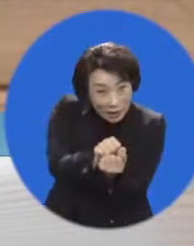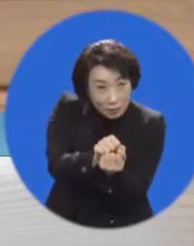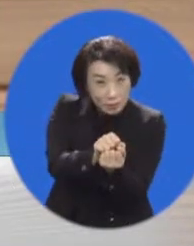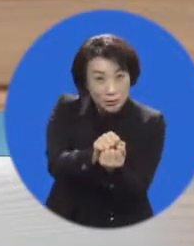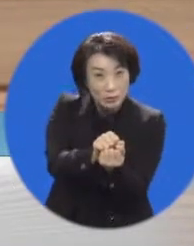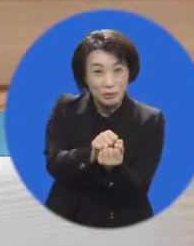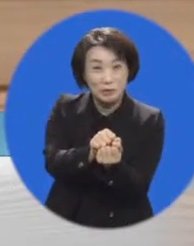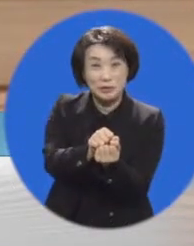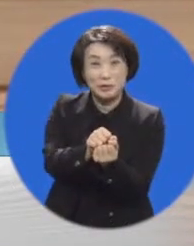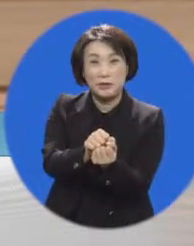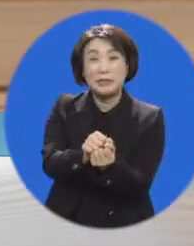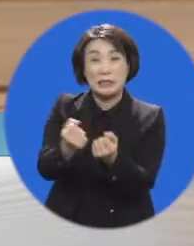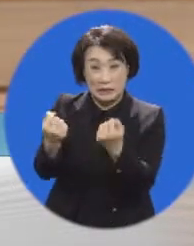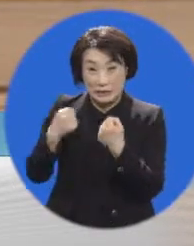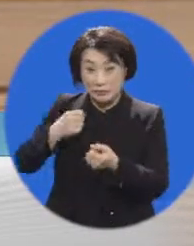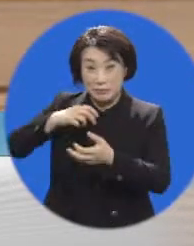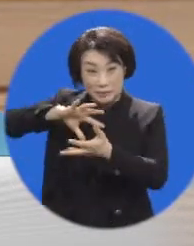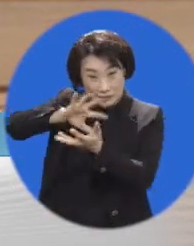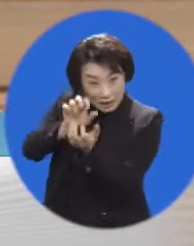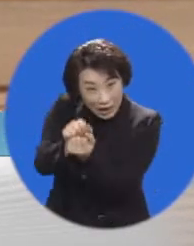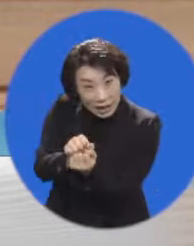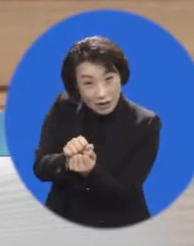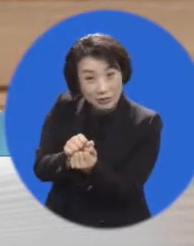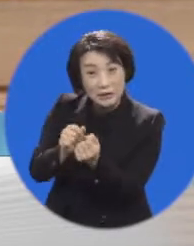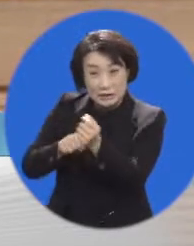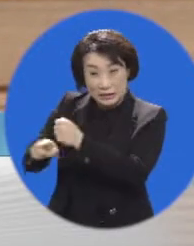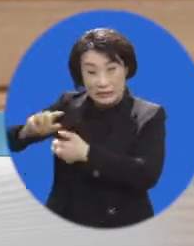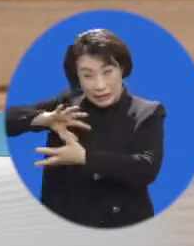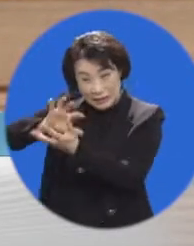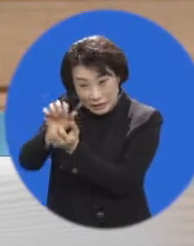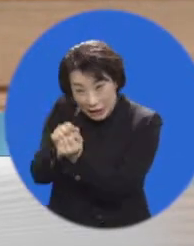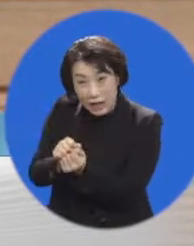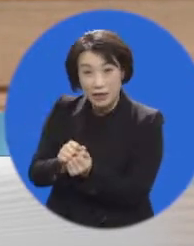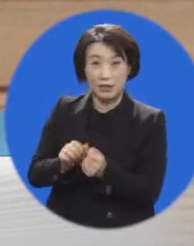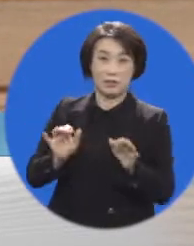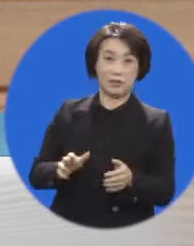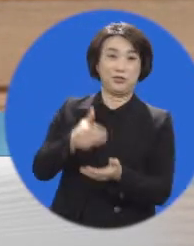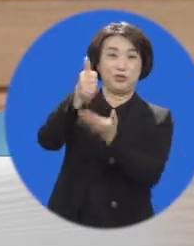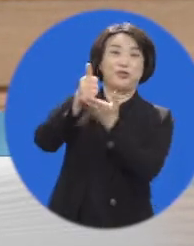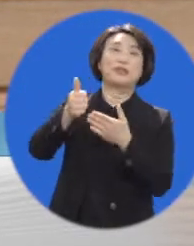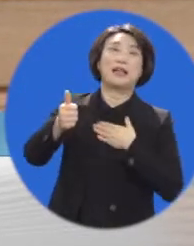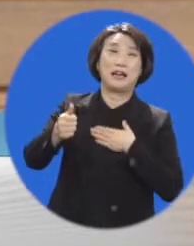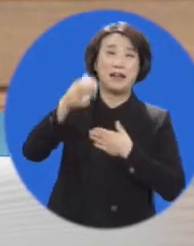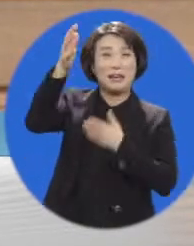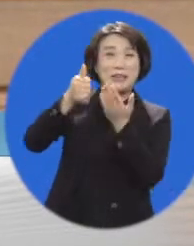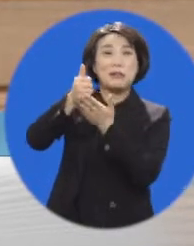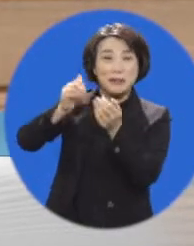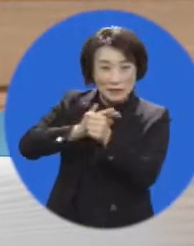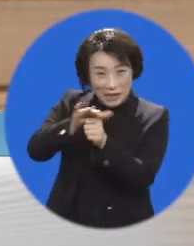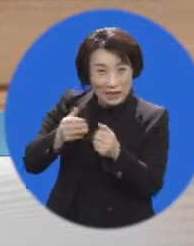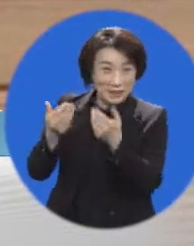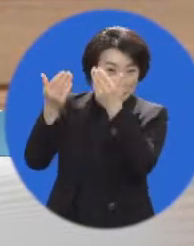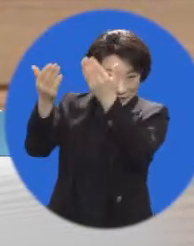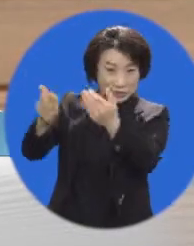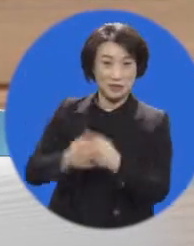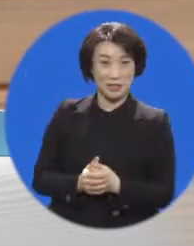다하고 힘을 다하고 뜻을 다하여 주 너희 하나님을